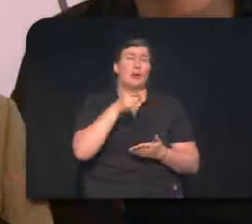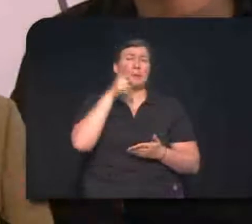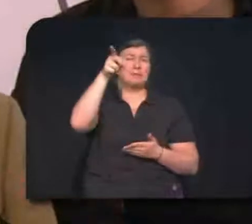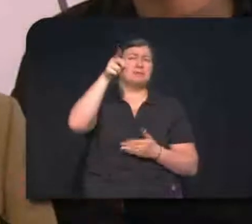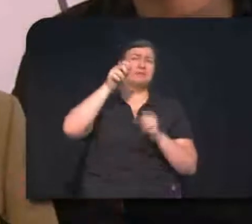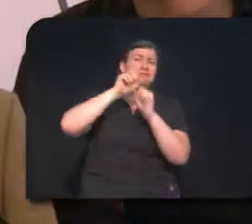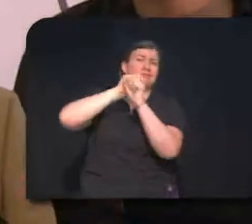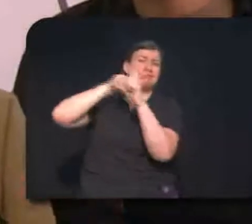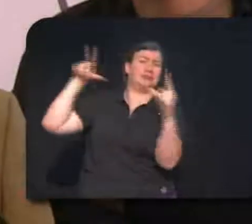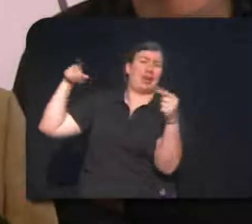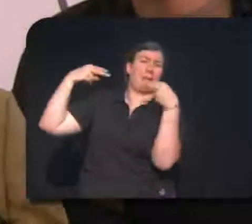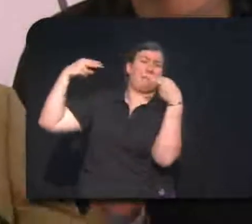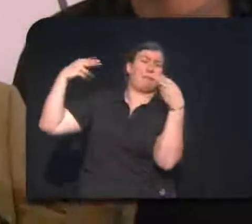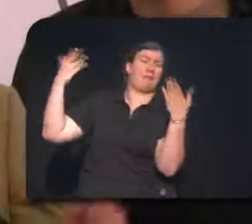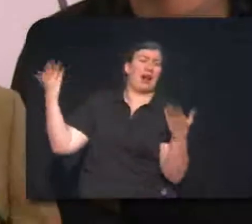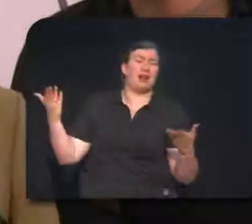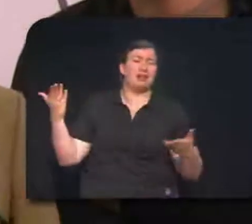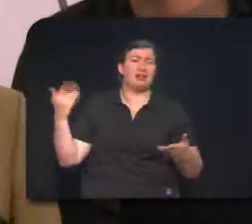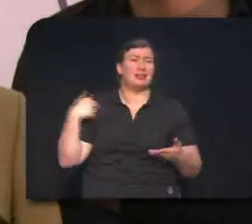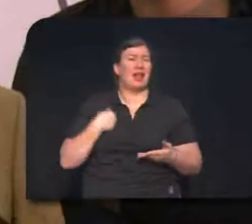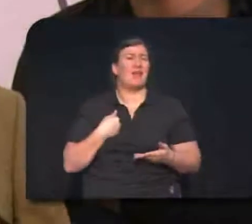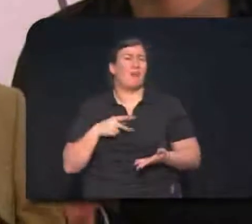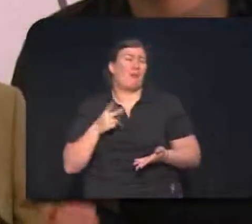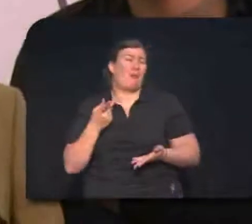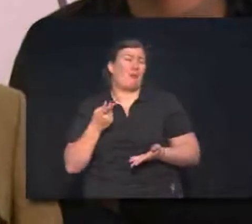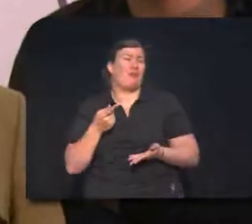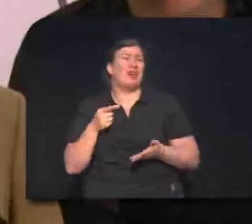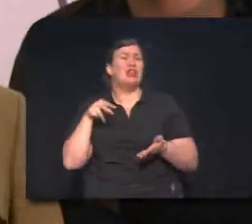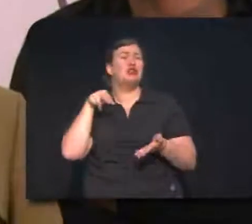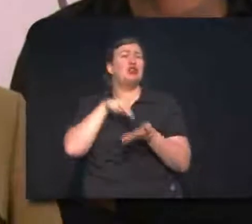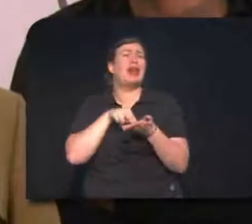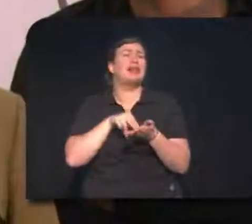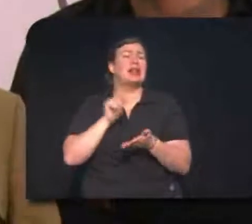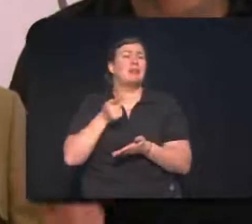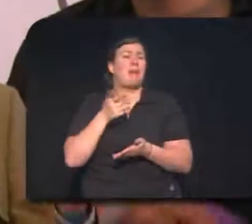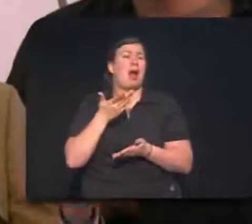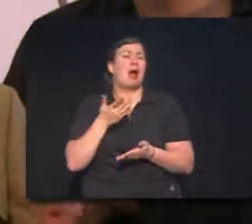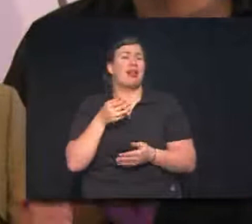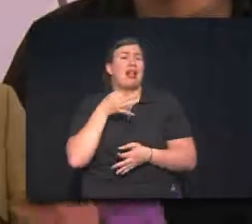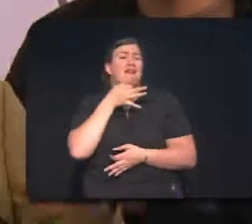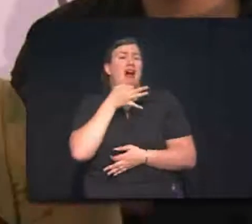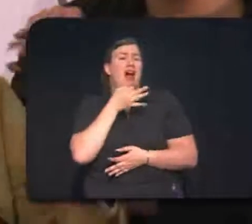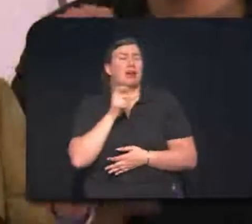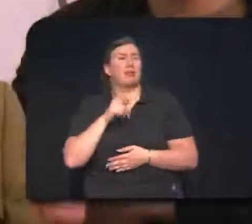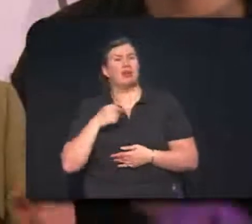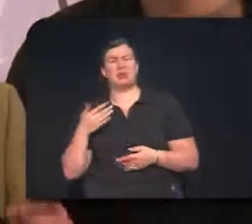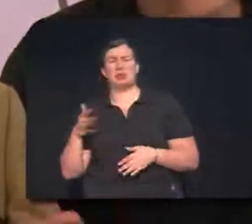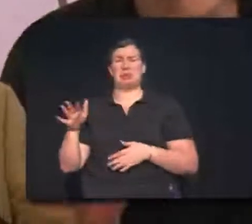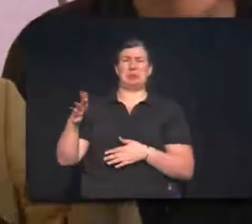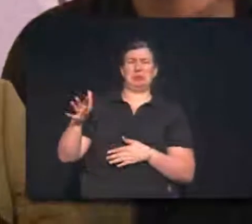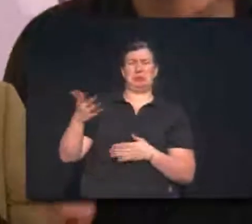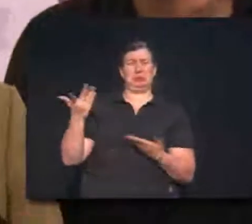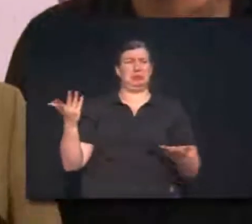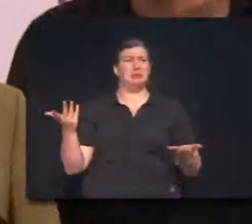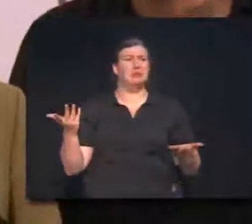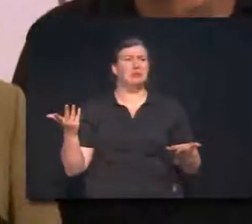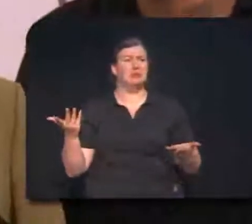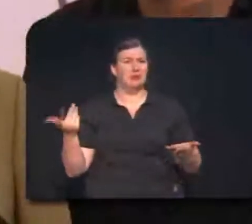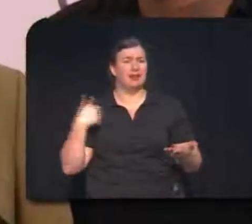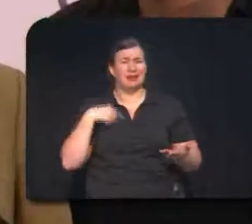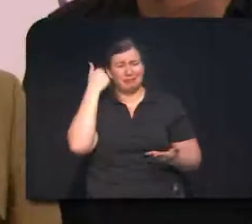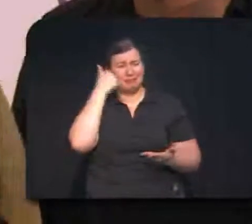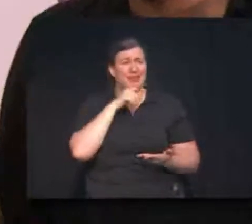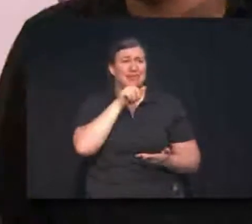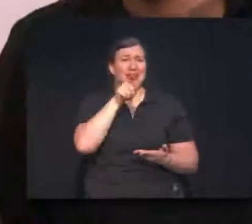das Plakatieren wir aber wenn wir uns hier als kritische parteipositionieren wollen dann bitte schreibt das nicht auf Plakate sondern auch ins Wahlprogramm